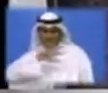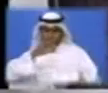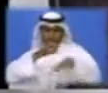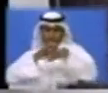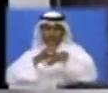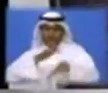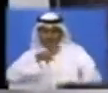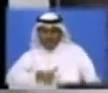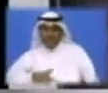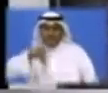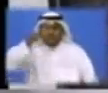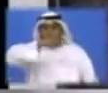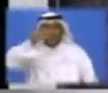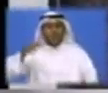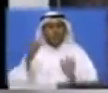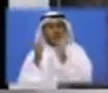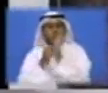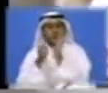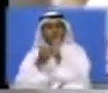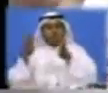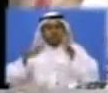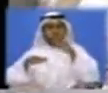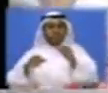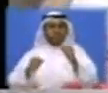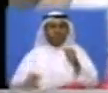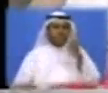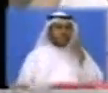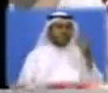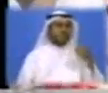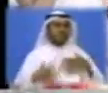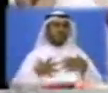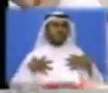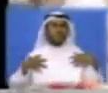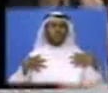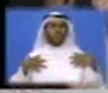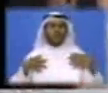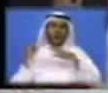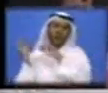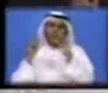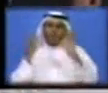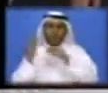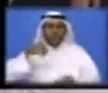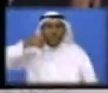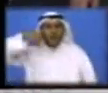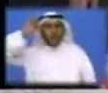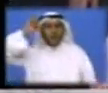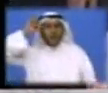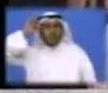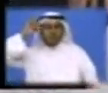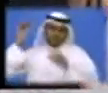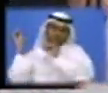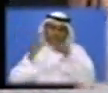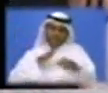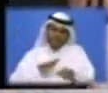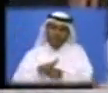وجوه الاطفال والفقراء واصحاب المنازل المدمره الذين استفادوا من حصص الاضاحي فعيد الاضحى يمر